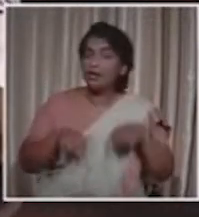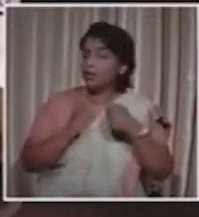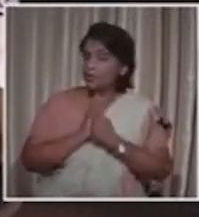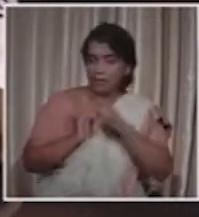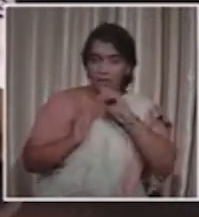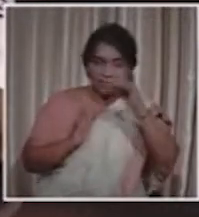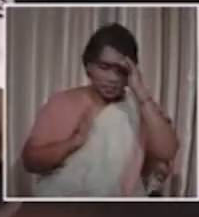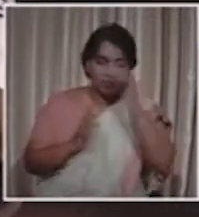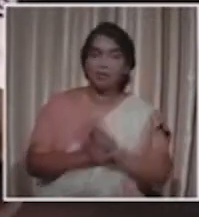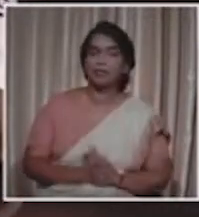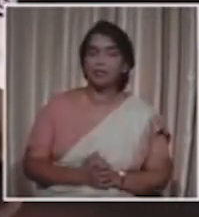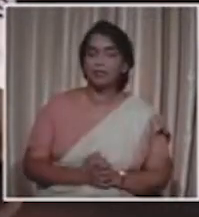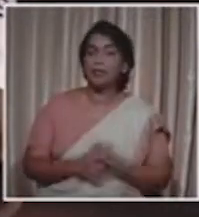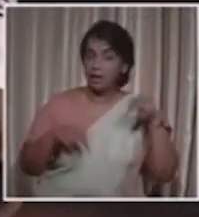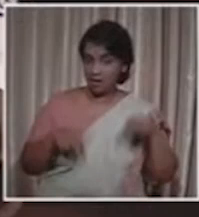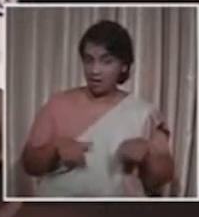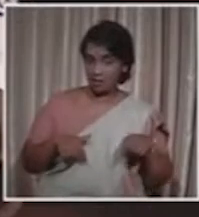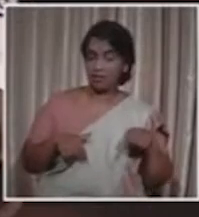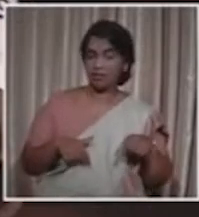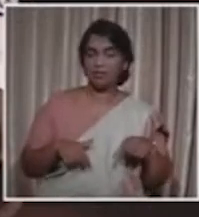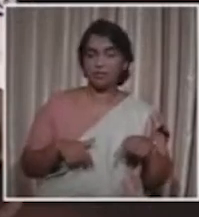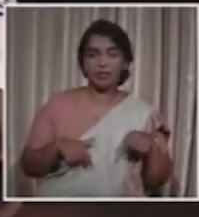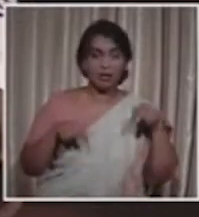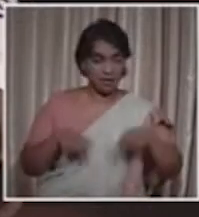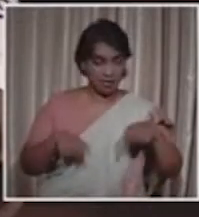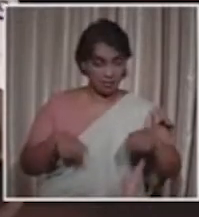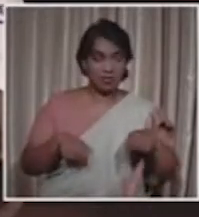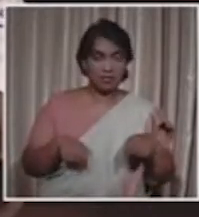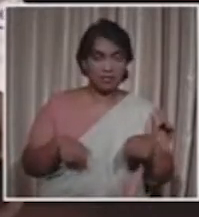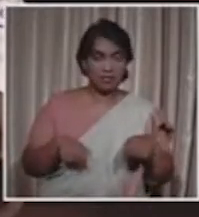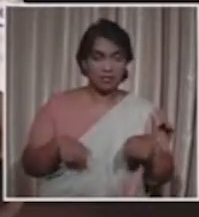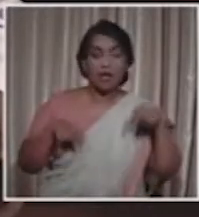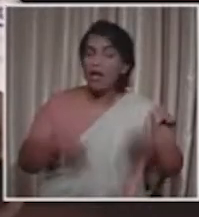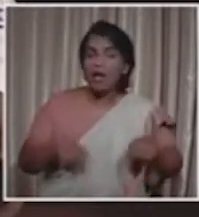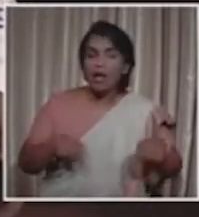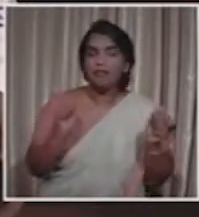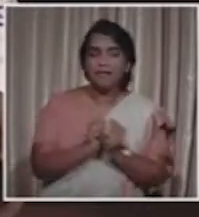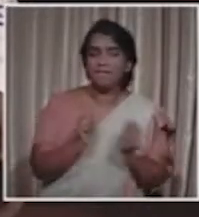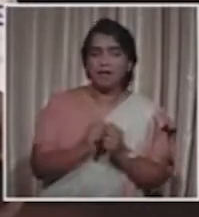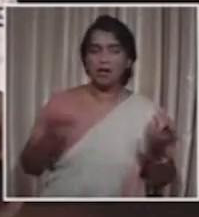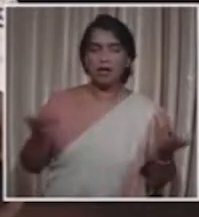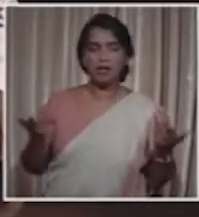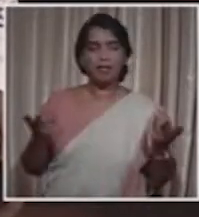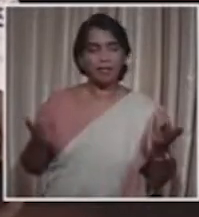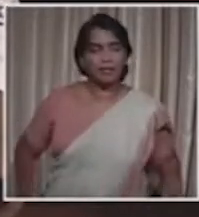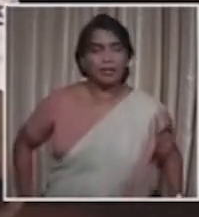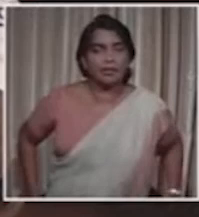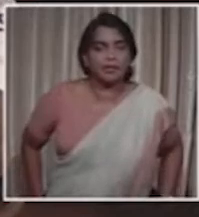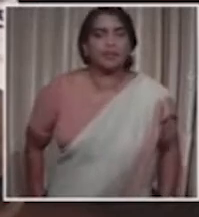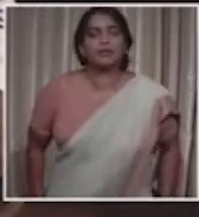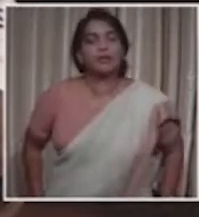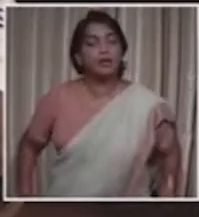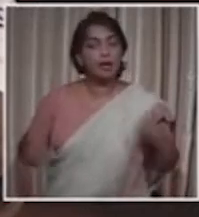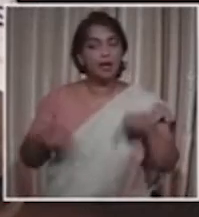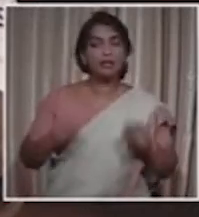කථානායකතුමනි සද්ද වෙන්න මන් තුමාලා ඔඩර් ප්ලීස් මොකද්ද සිද්ධ වෙලා තියෙන්නේ ඔඩර් ප්ලීස් අද සිද්ධ වෙලා තියෙන්නේ